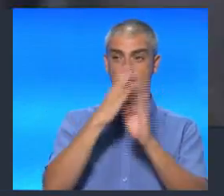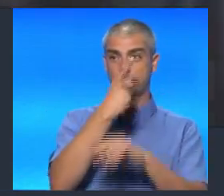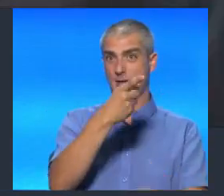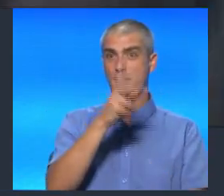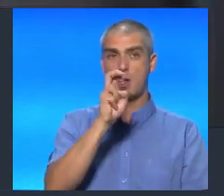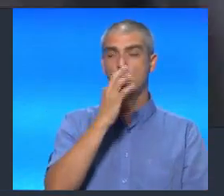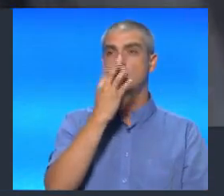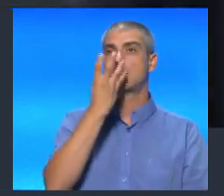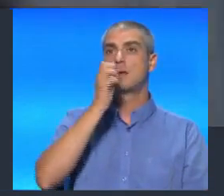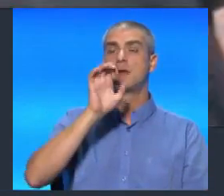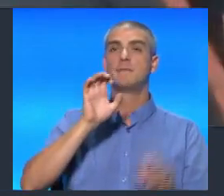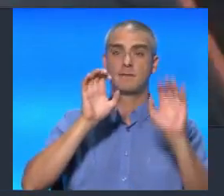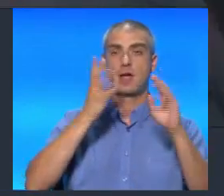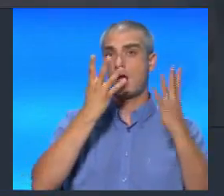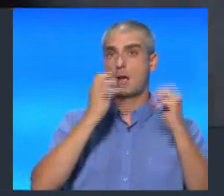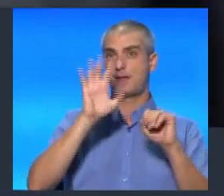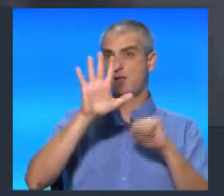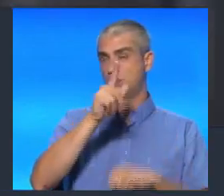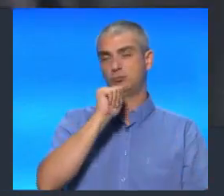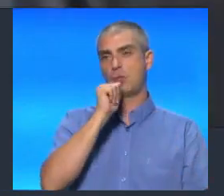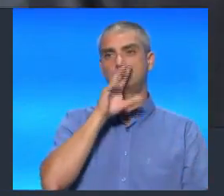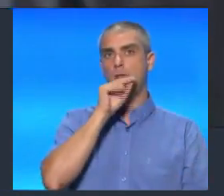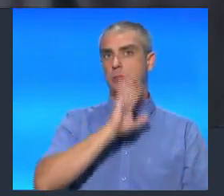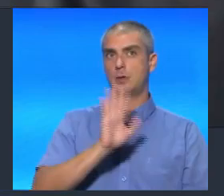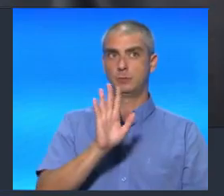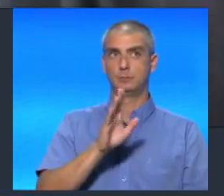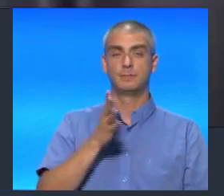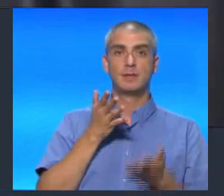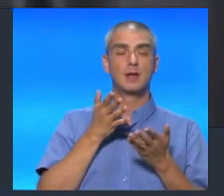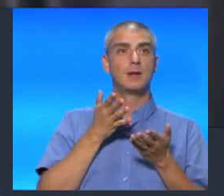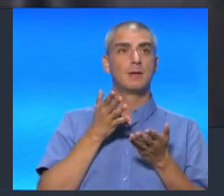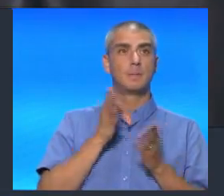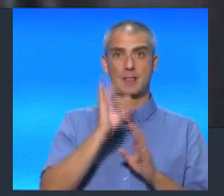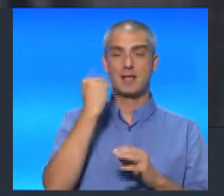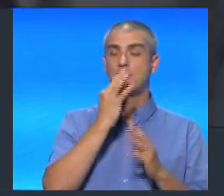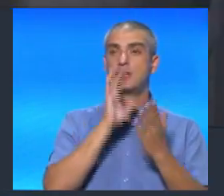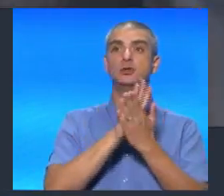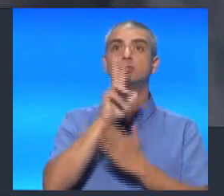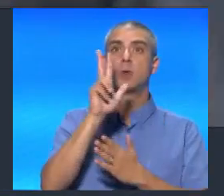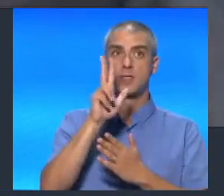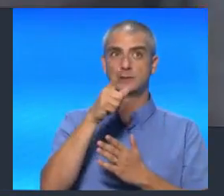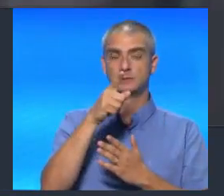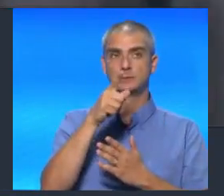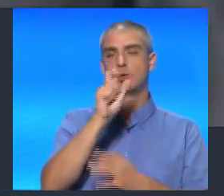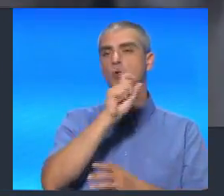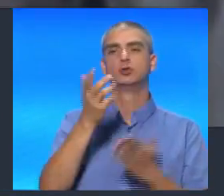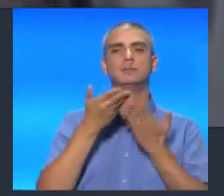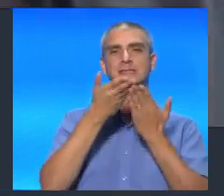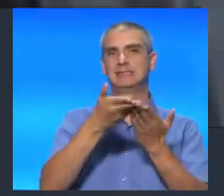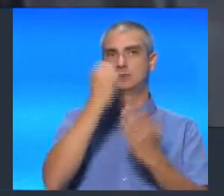בן 45, סירב לדבר בדיון. בנו, שהיה בזמן הפיגוע בן 18, הואשם בסיוע